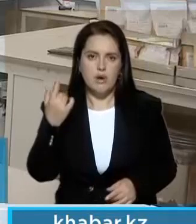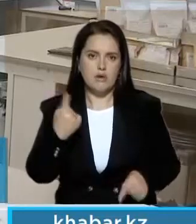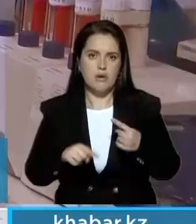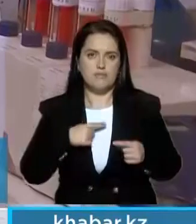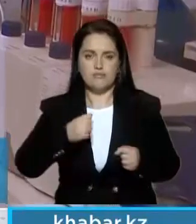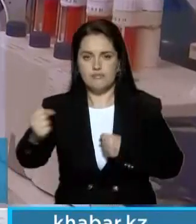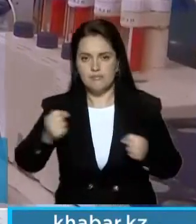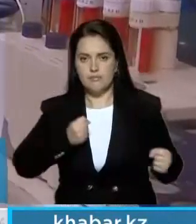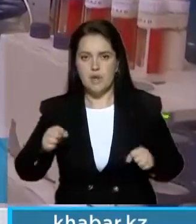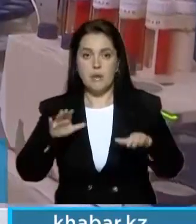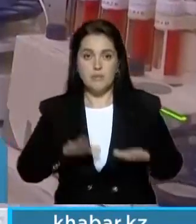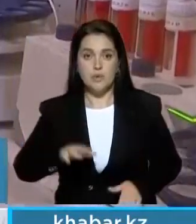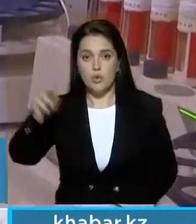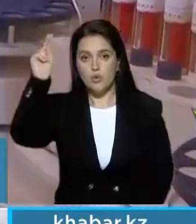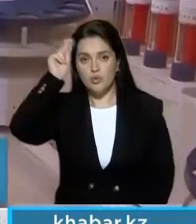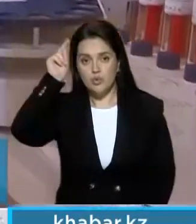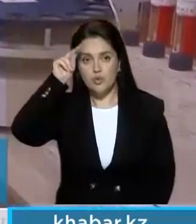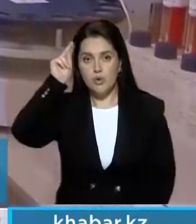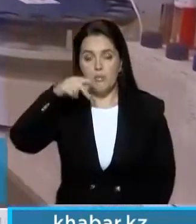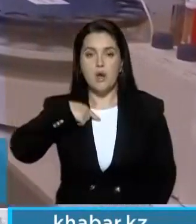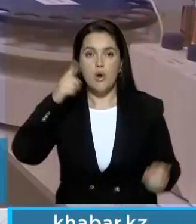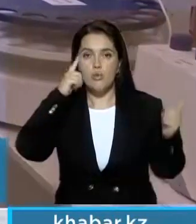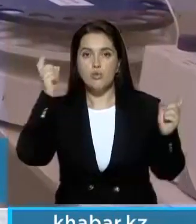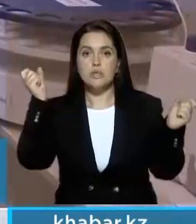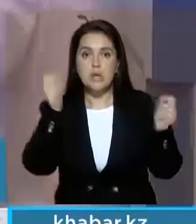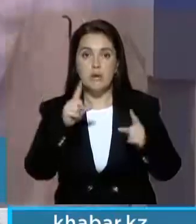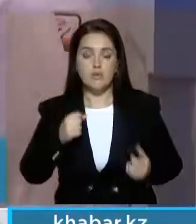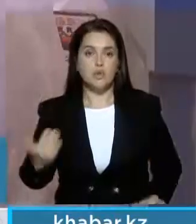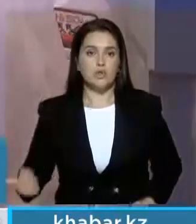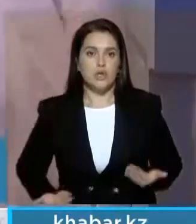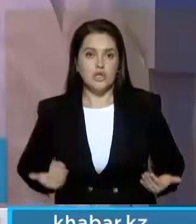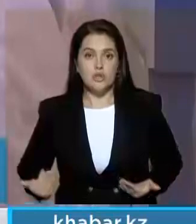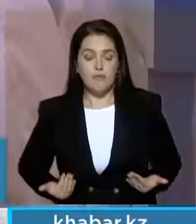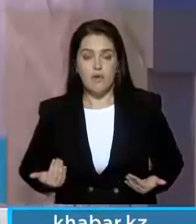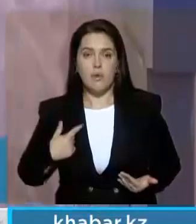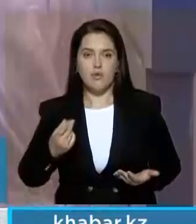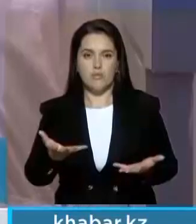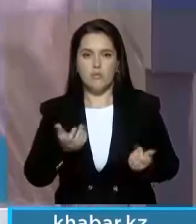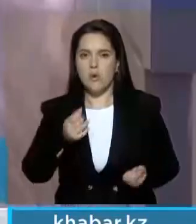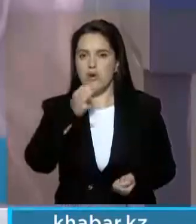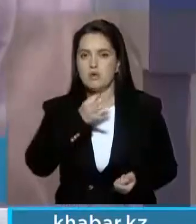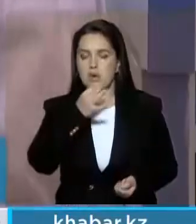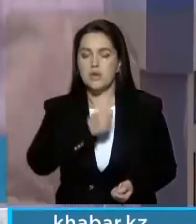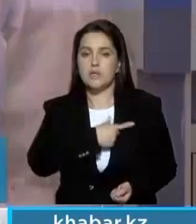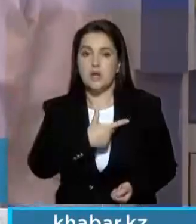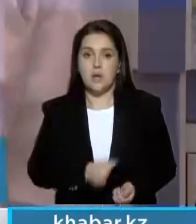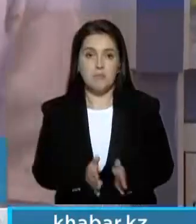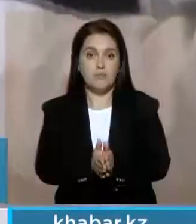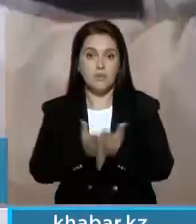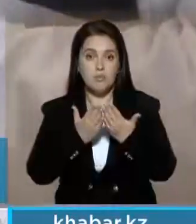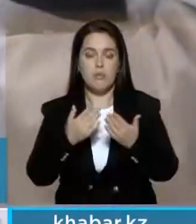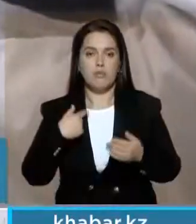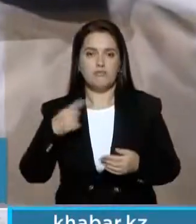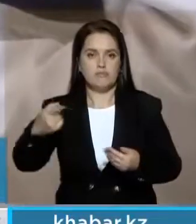участки, и во время учебы я уже узнавала все на живую. После этого, еще не получив даже диплом, со мной уже связались представители